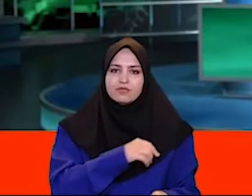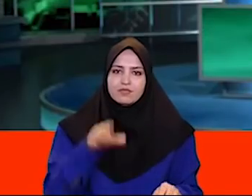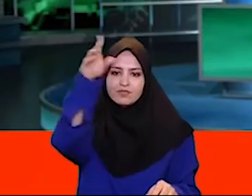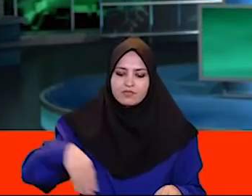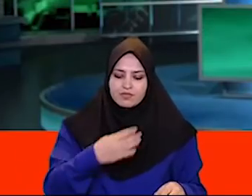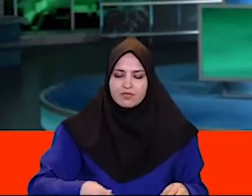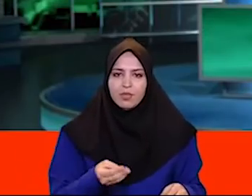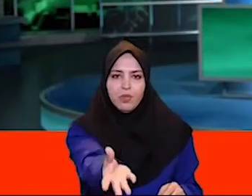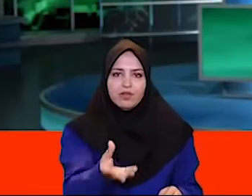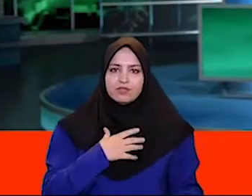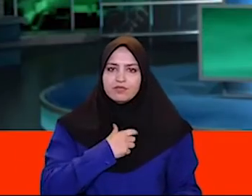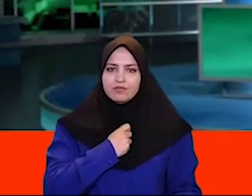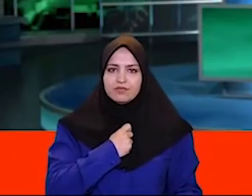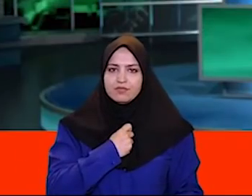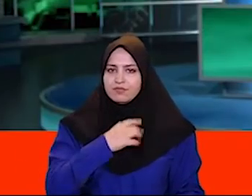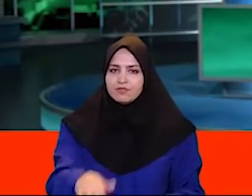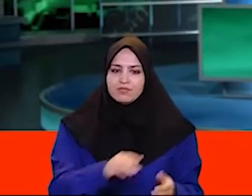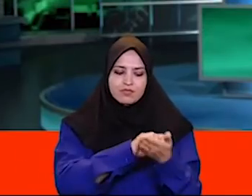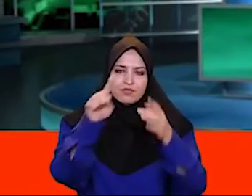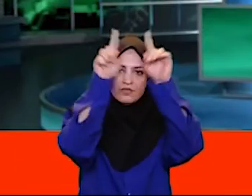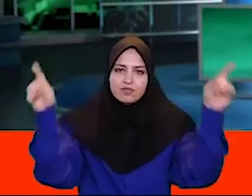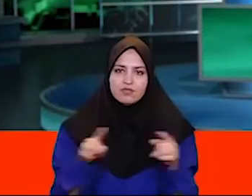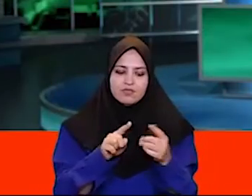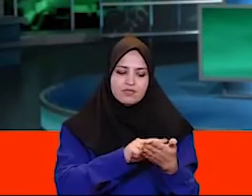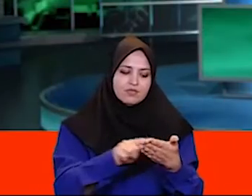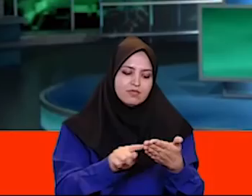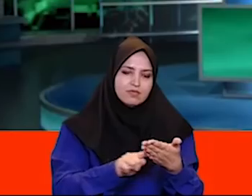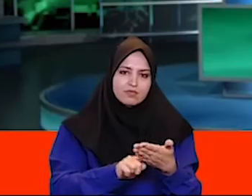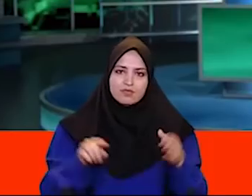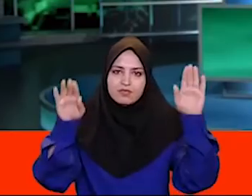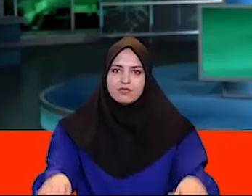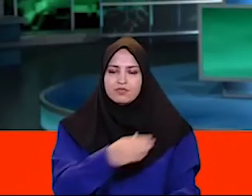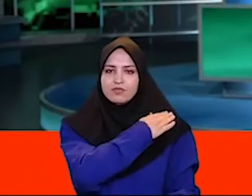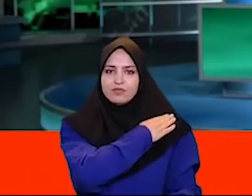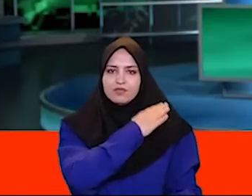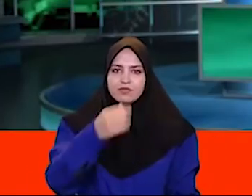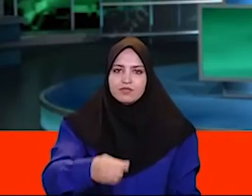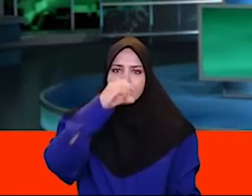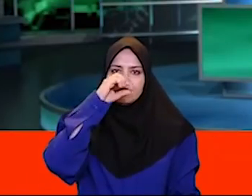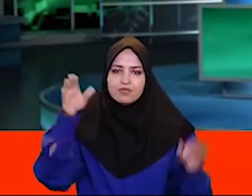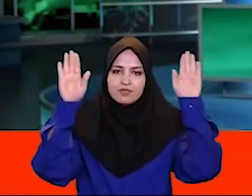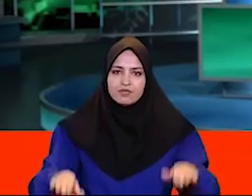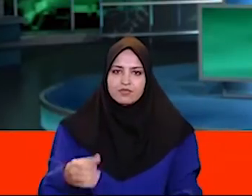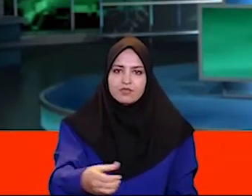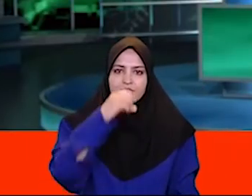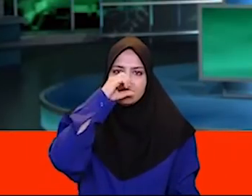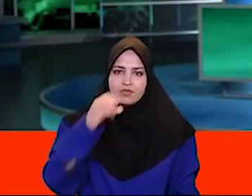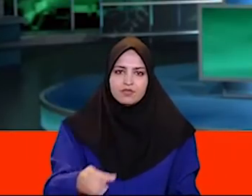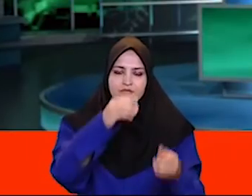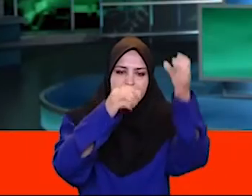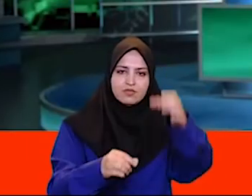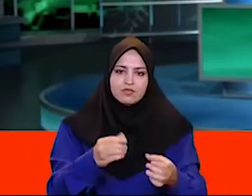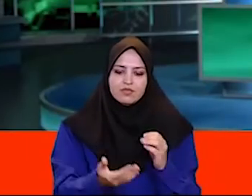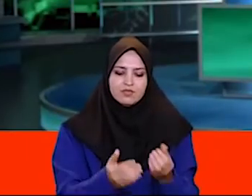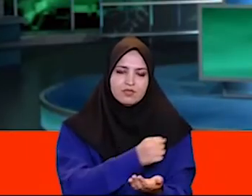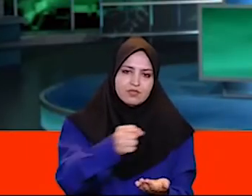گشته و ژن‌های خوب خیش را راهی دبستان بهارستان کردند. این مسئولان آبکی آنچنان آب در آسیاب مردم